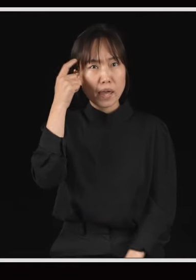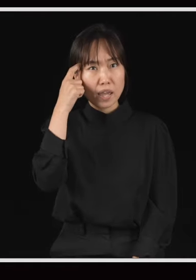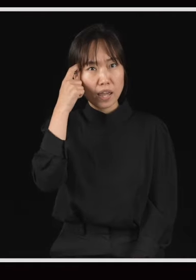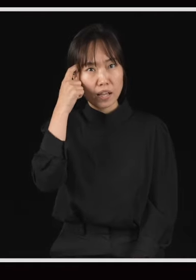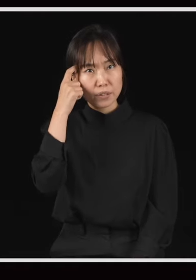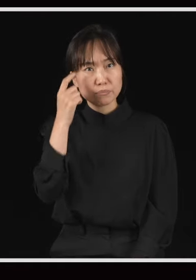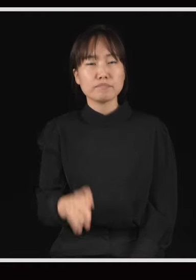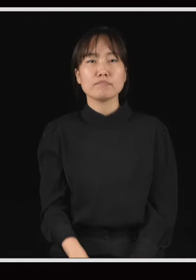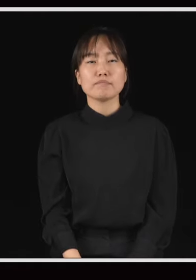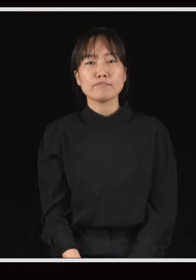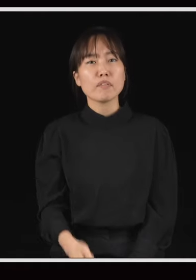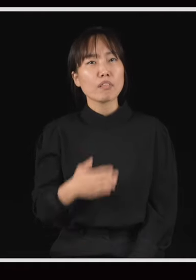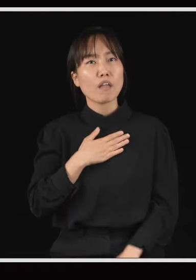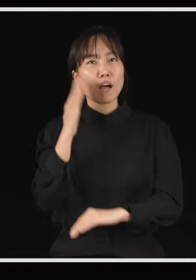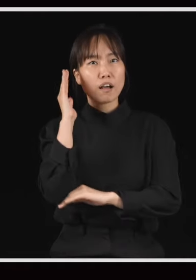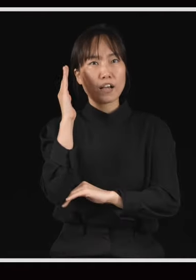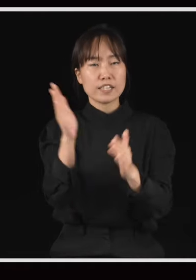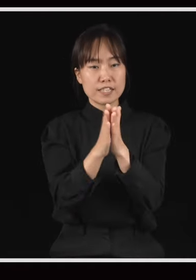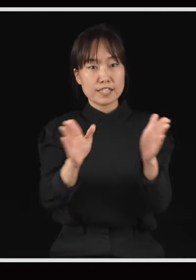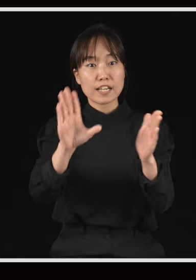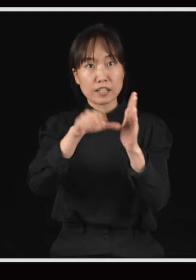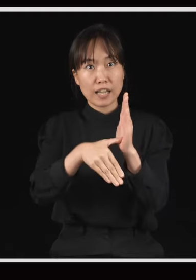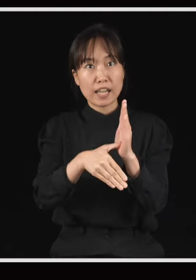맨 앞에서 제가 요 슬라이드 보여드렸어요.